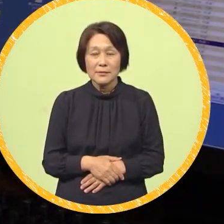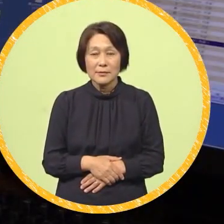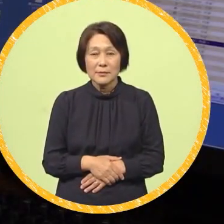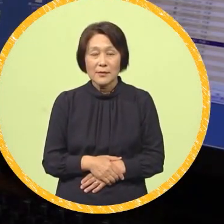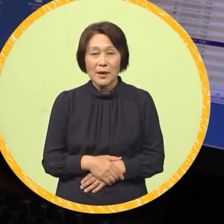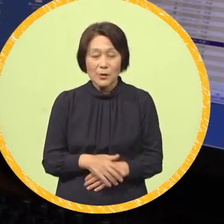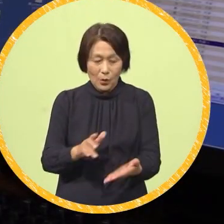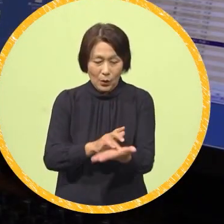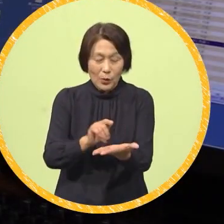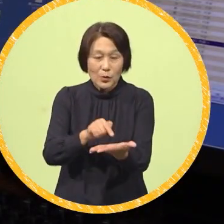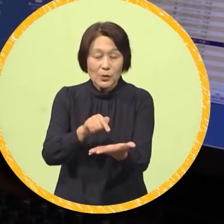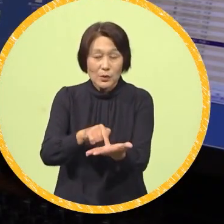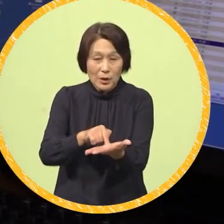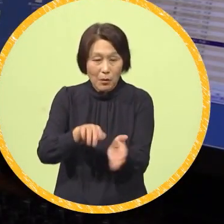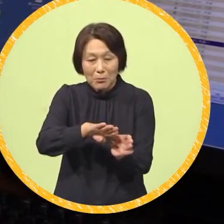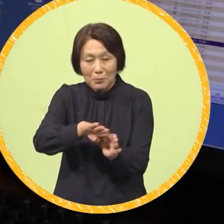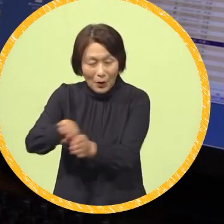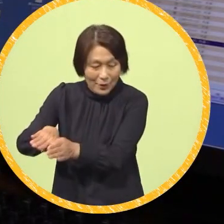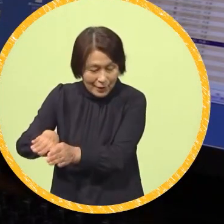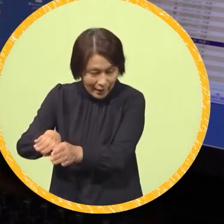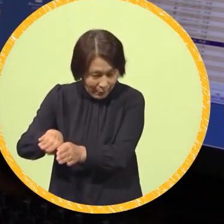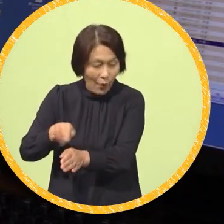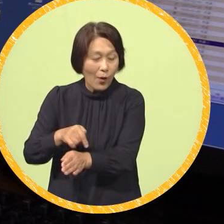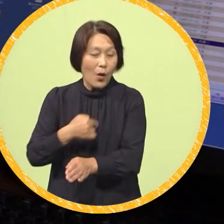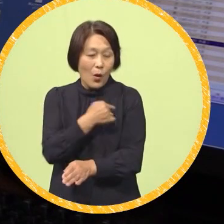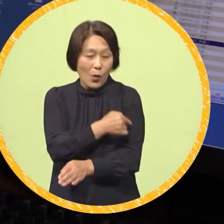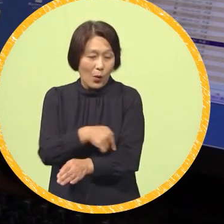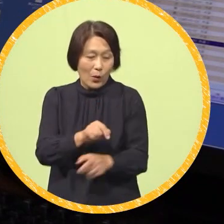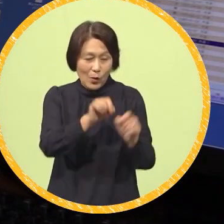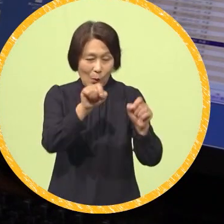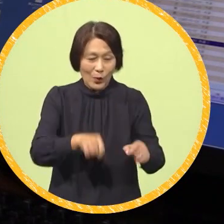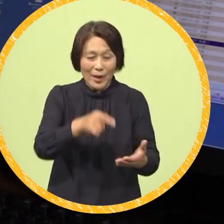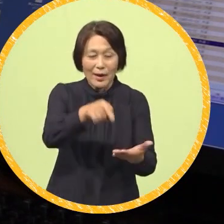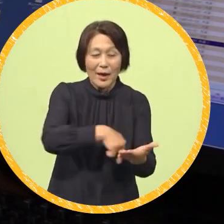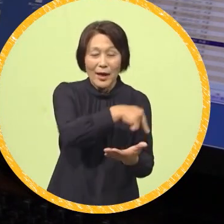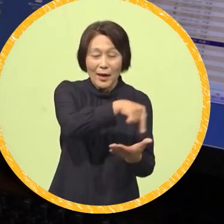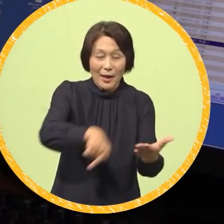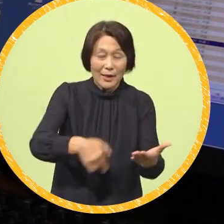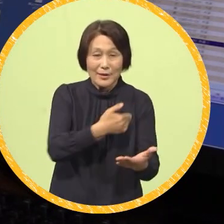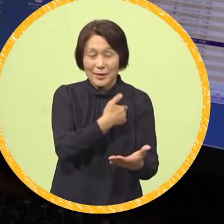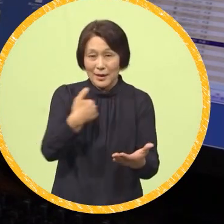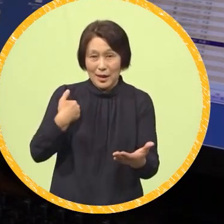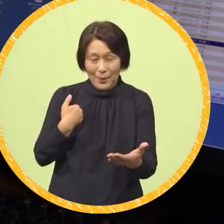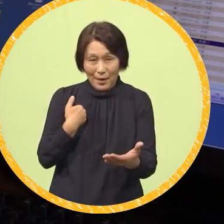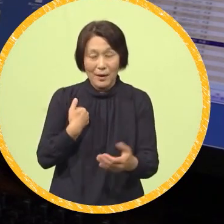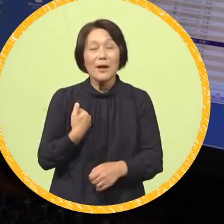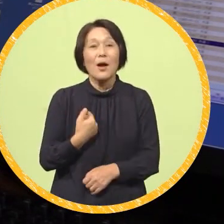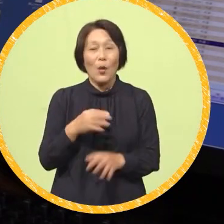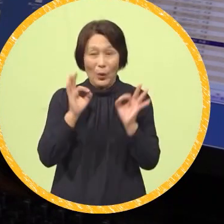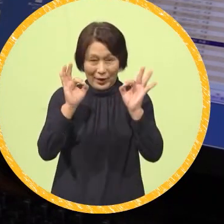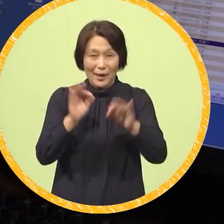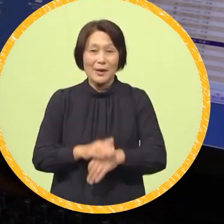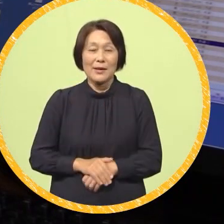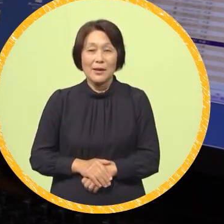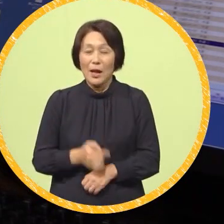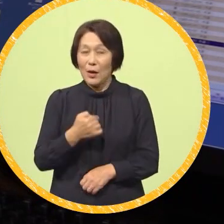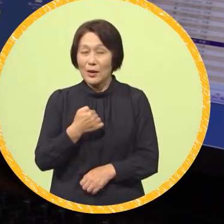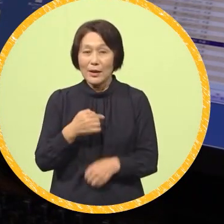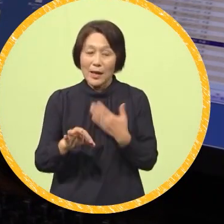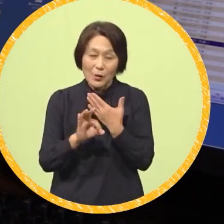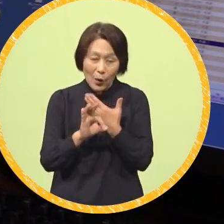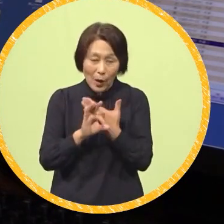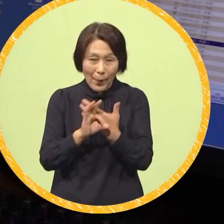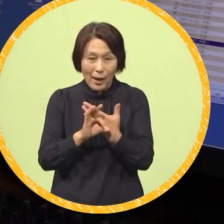その薬物を使わなくても彼らが抱えている心の問題が解決できるようにしてあげればいいんですね。まあ、よく私は例え話